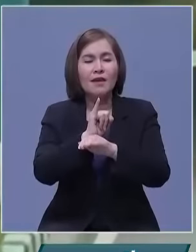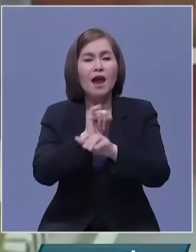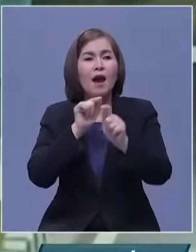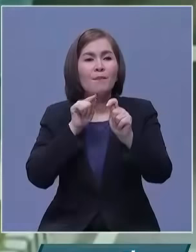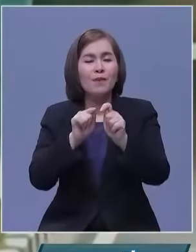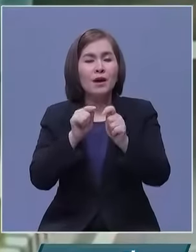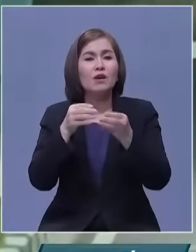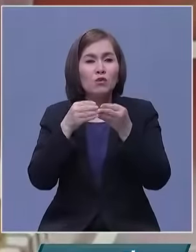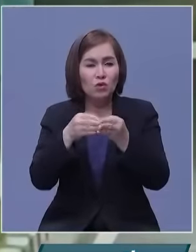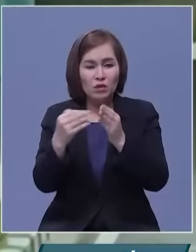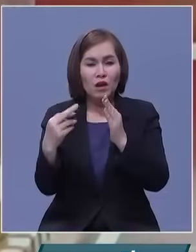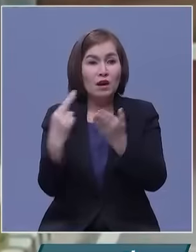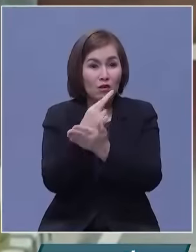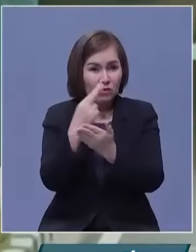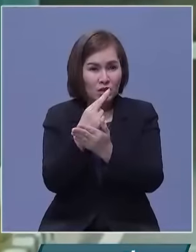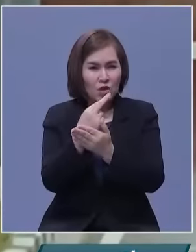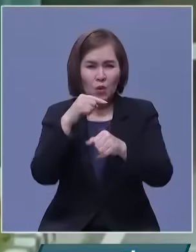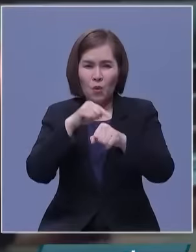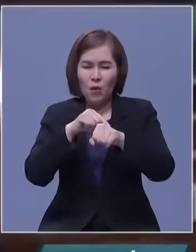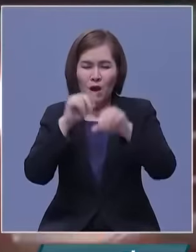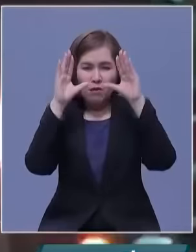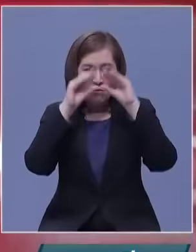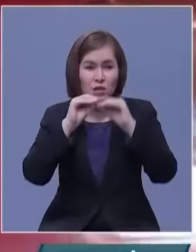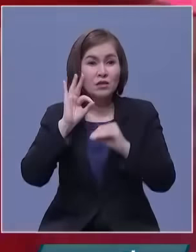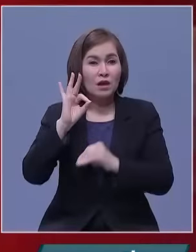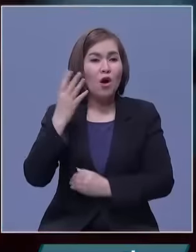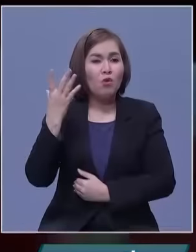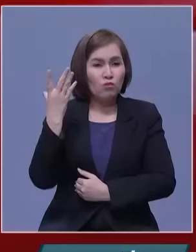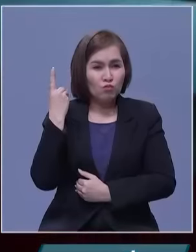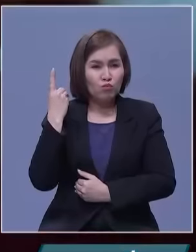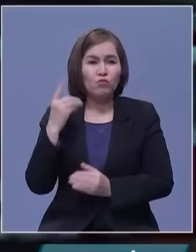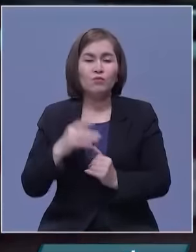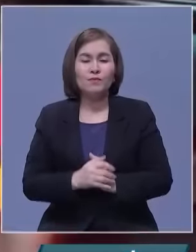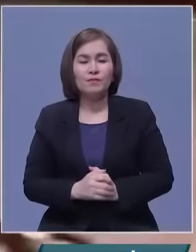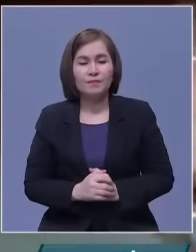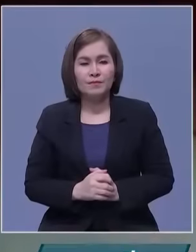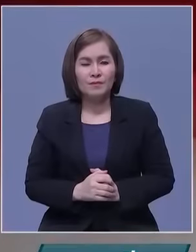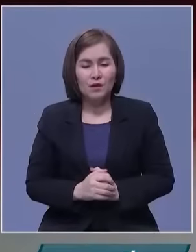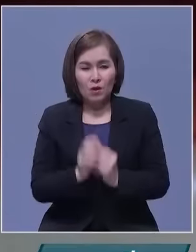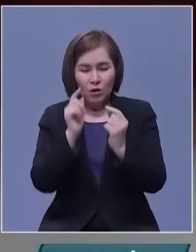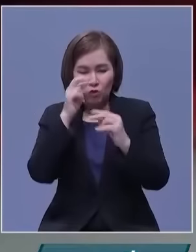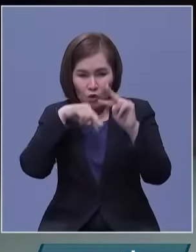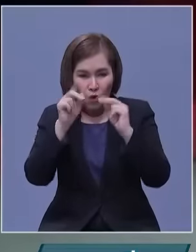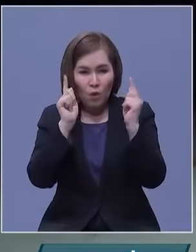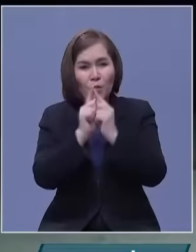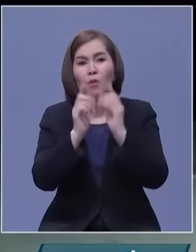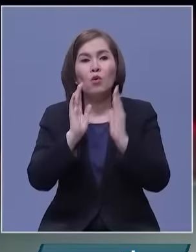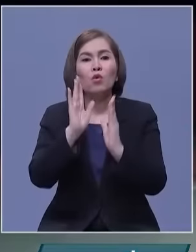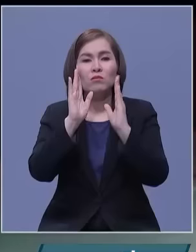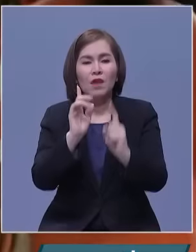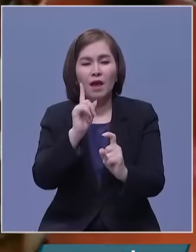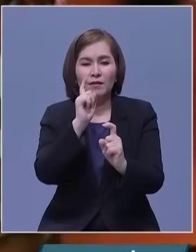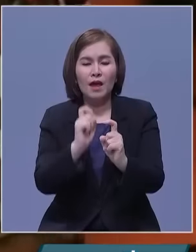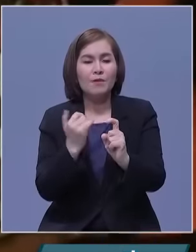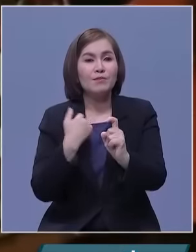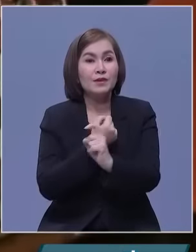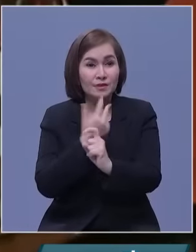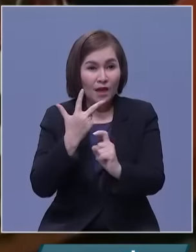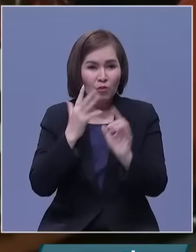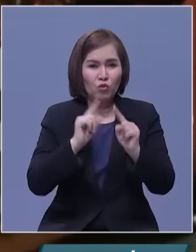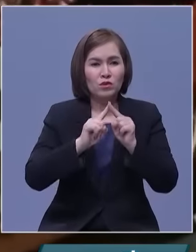สะดวกจังหวัดราชบุรีเมื่อเวลา 21:00นของเมื่อวานนี้นะครับที่เกิดเหตุพบศพผู้เสียชีวิต 3รายก็คือคุณพิเชษฐ